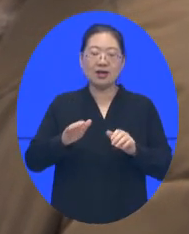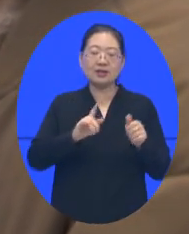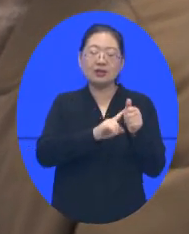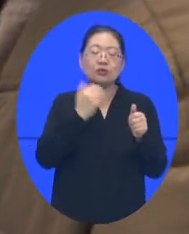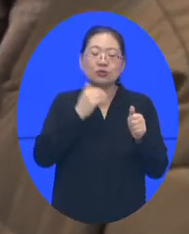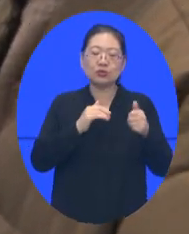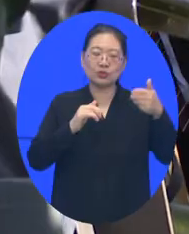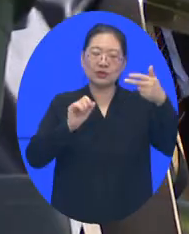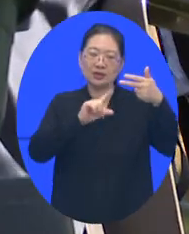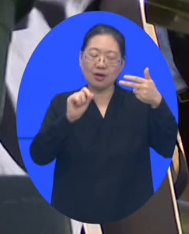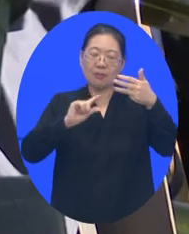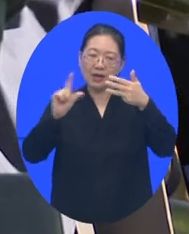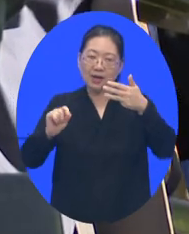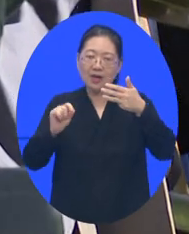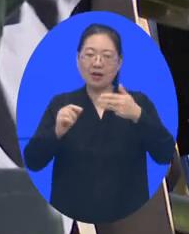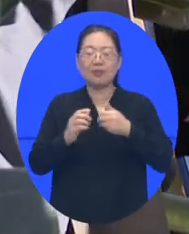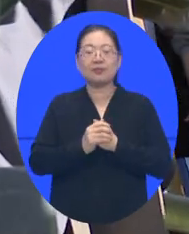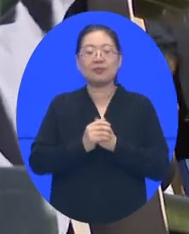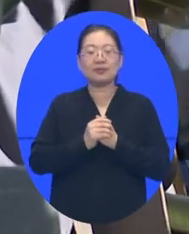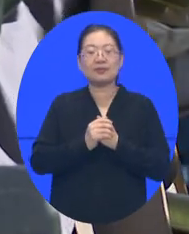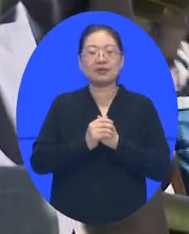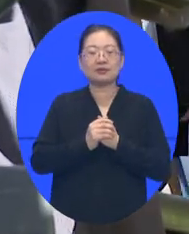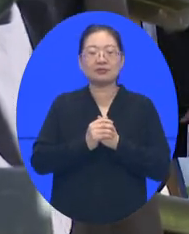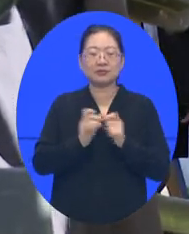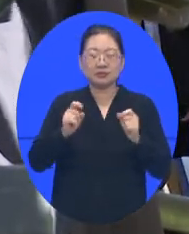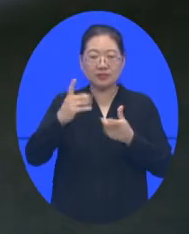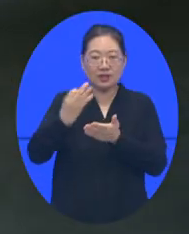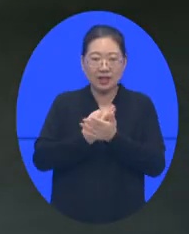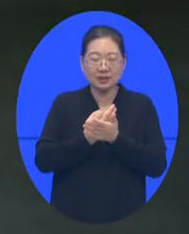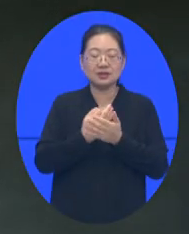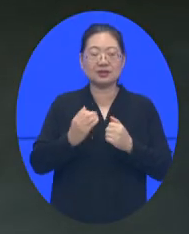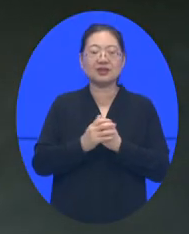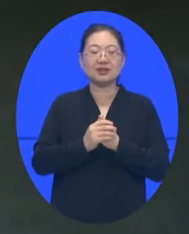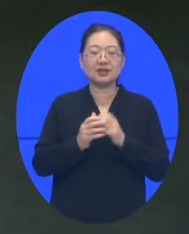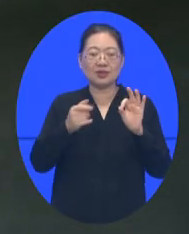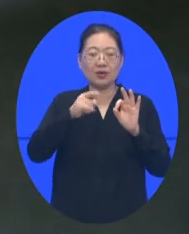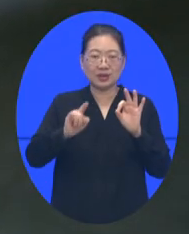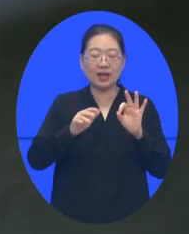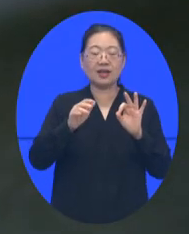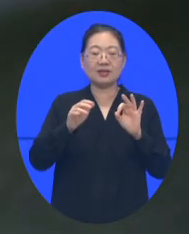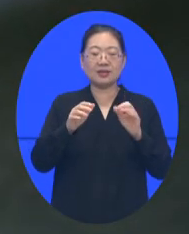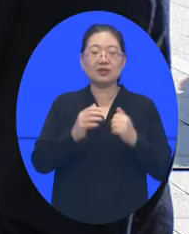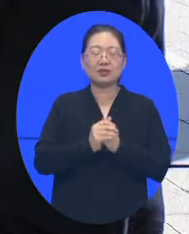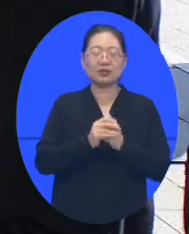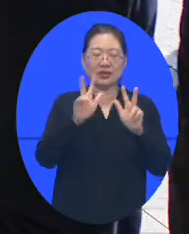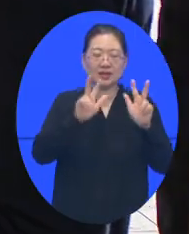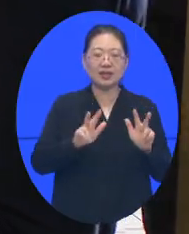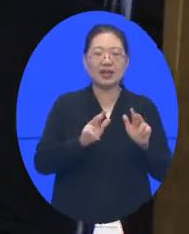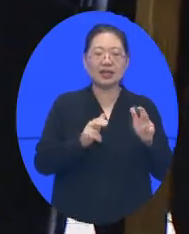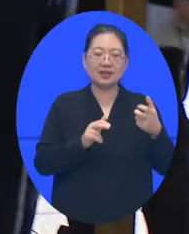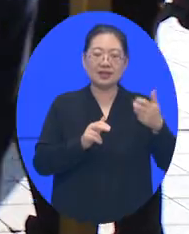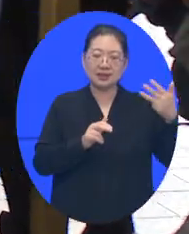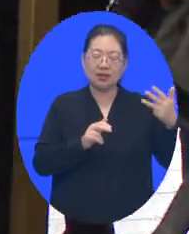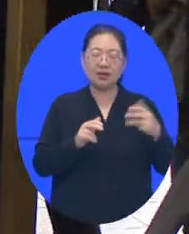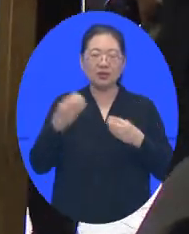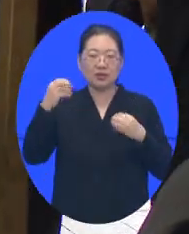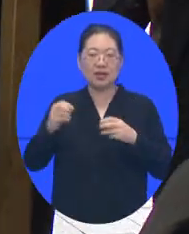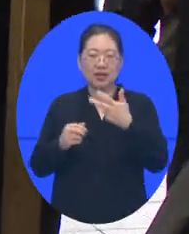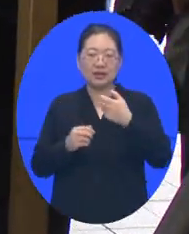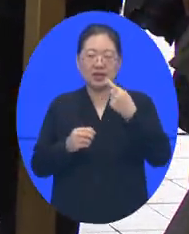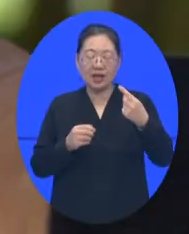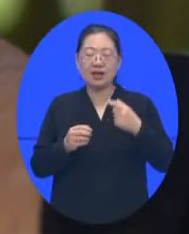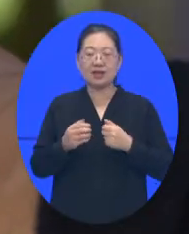8월에 기회소득을 받은 10개 시군 예술인들. 사전 신청을 통해 전시 78명과 공연 71팀,